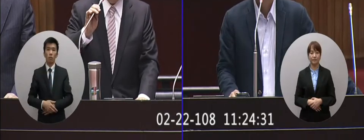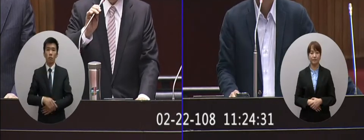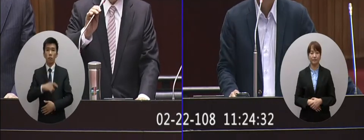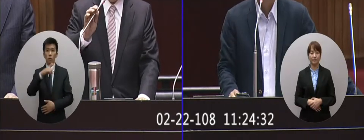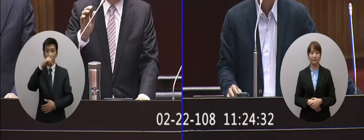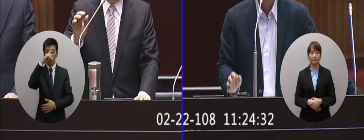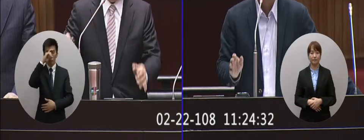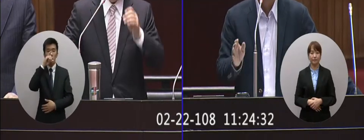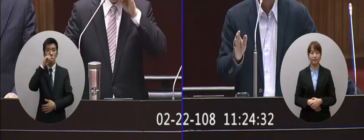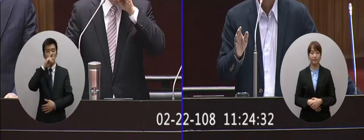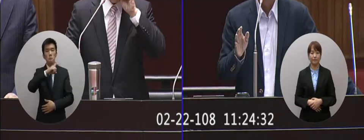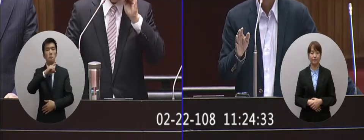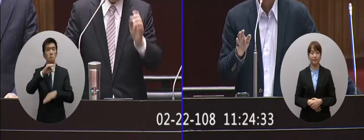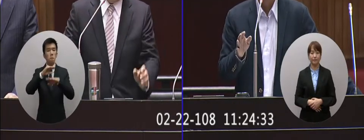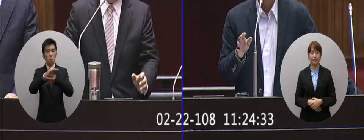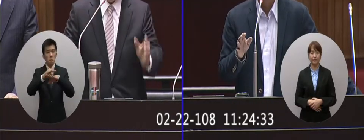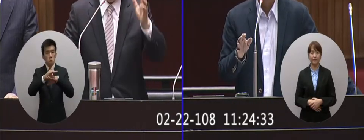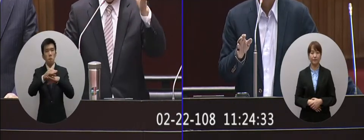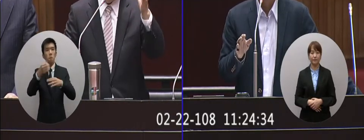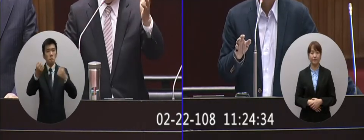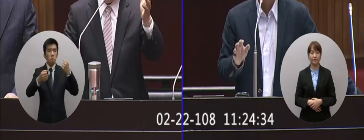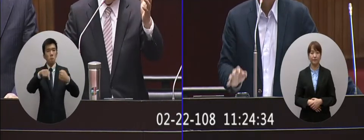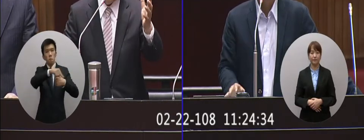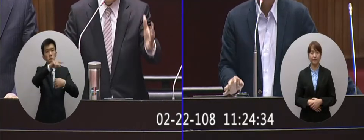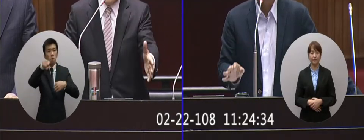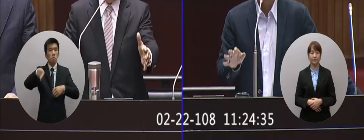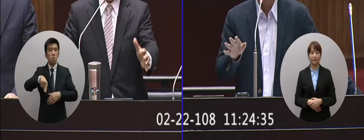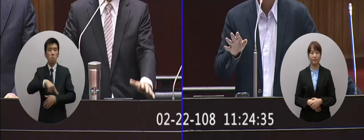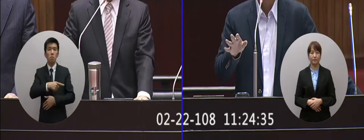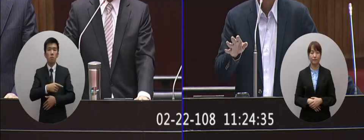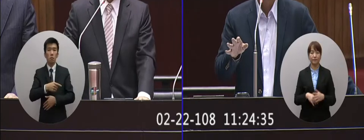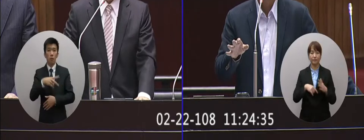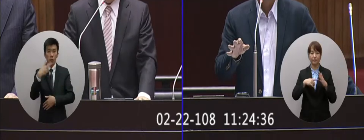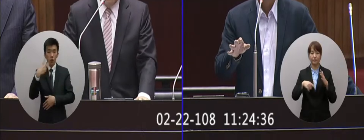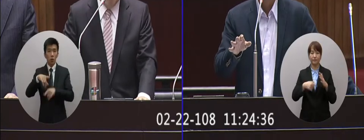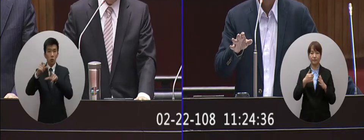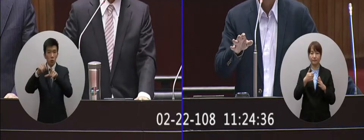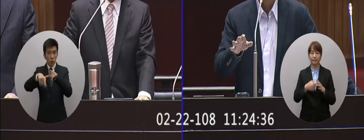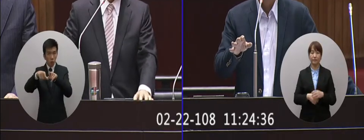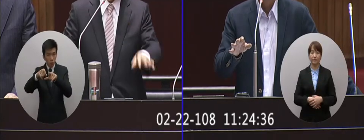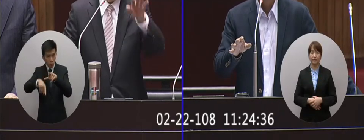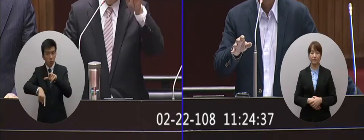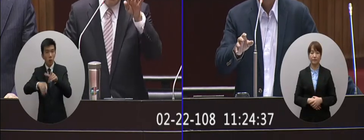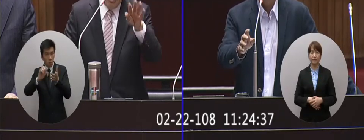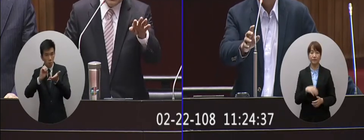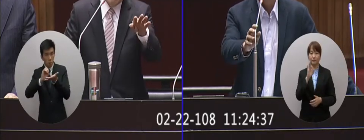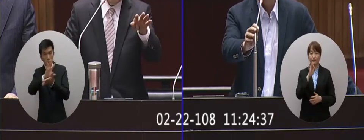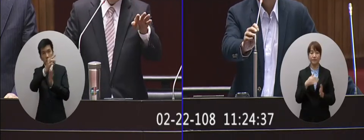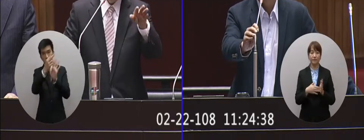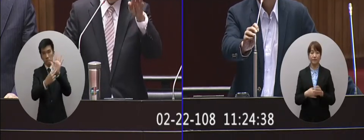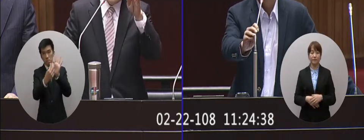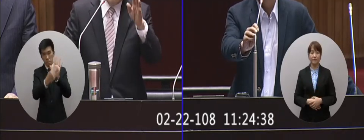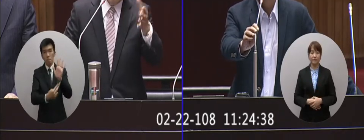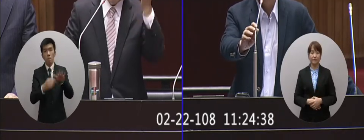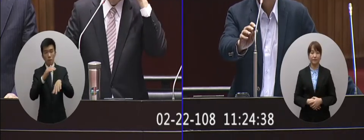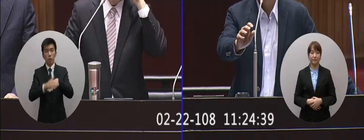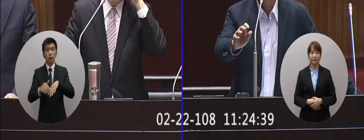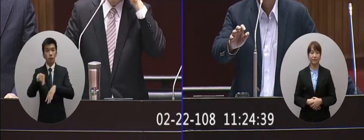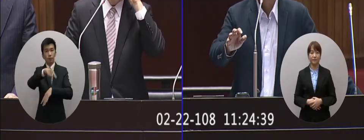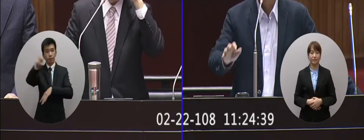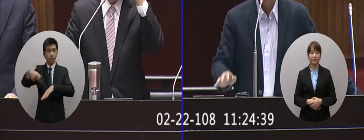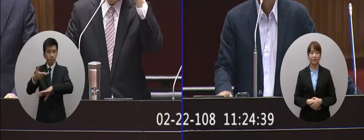车诶，稳涨大诶，啊是这业者来甲因报告。 OK， 放心，政